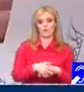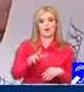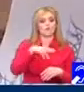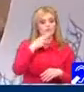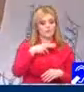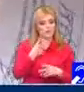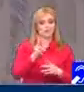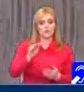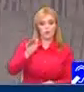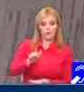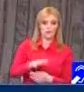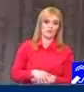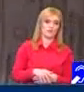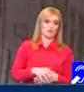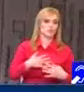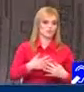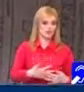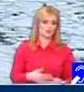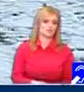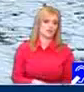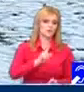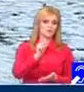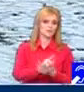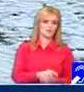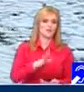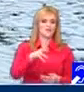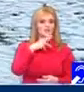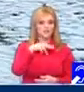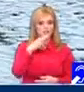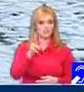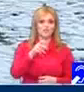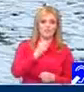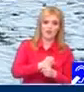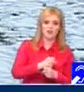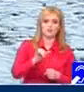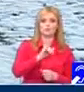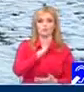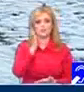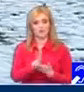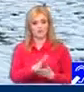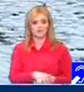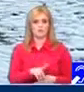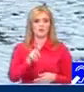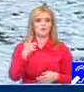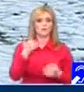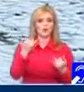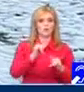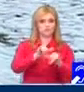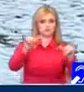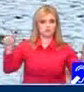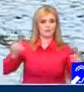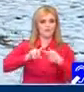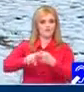gravide, bolnavii de inimă și cei cu imunitatea scăzută. Aveți mare grijă ce faceți, cum și unde vă aflați, pentru că bântuie un virus.